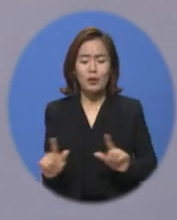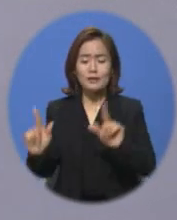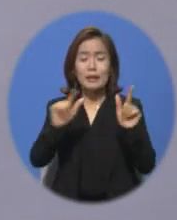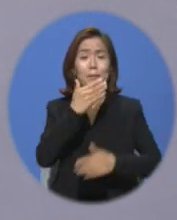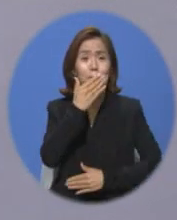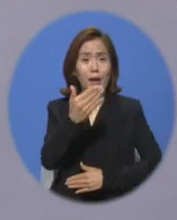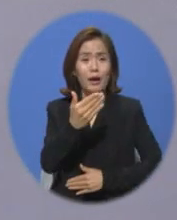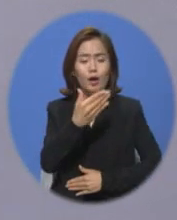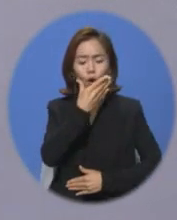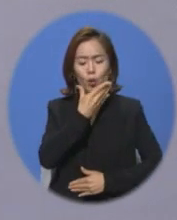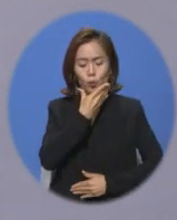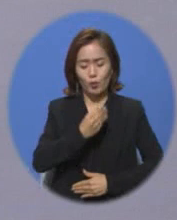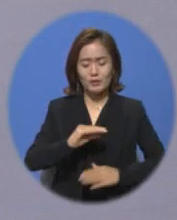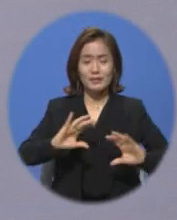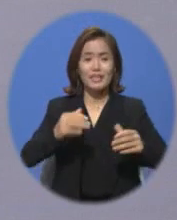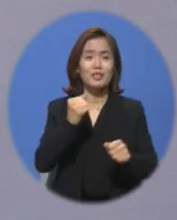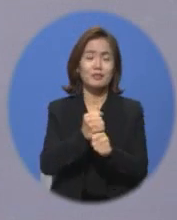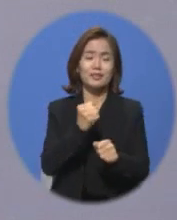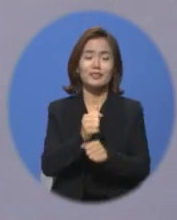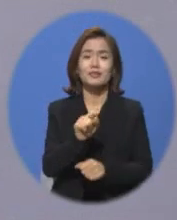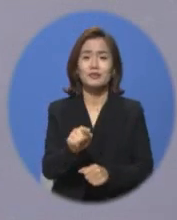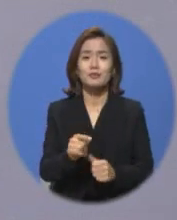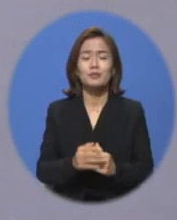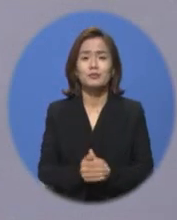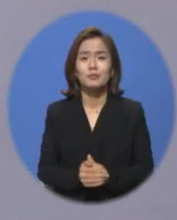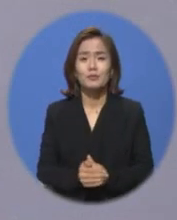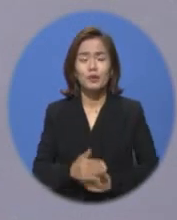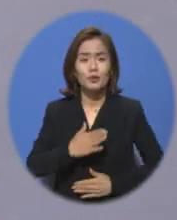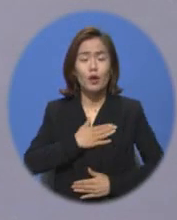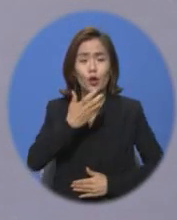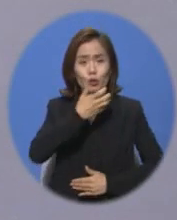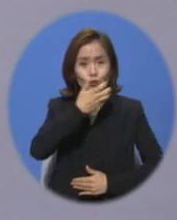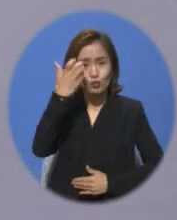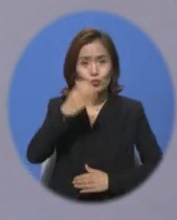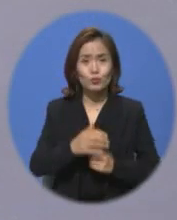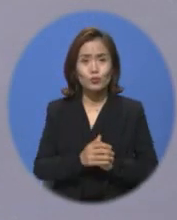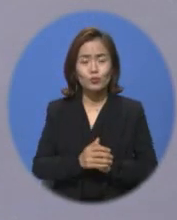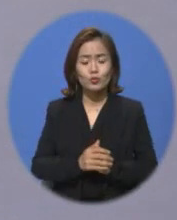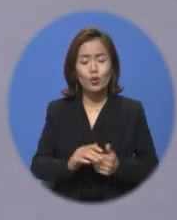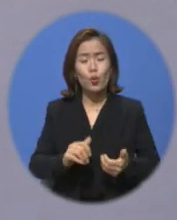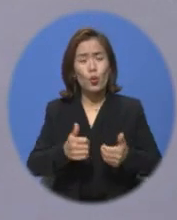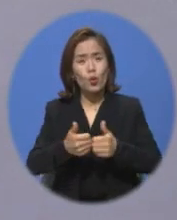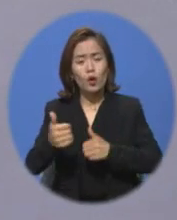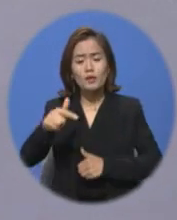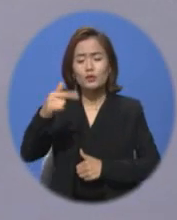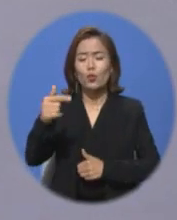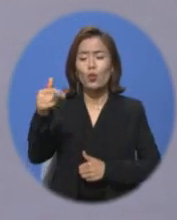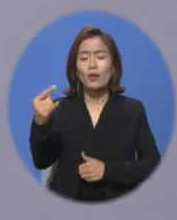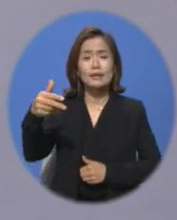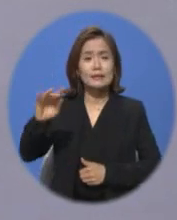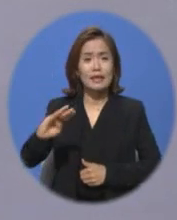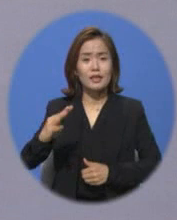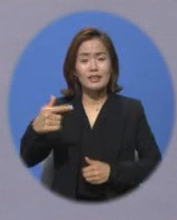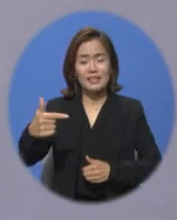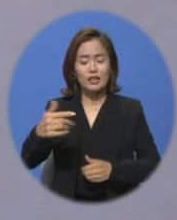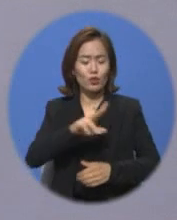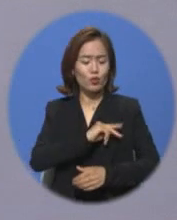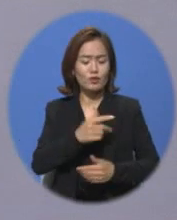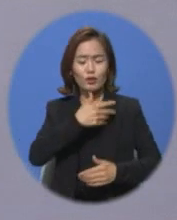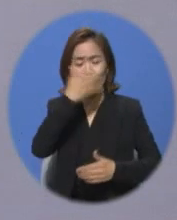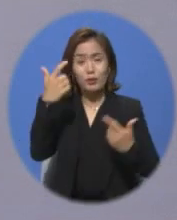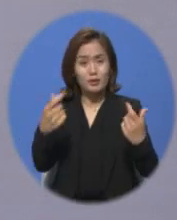어머니의자궁에있는순간부터생을마감할때까지행복하게살아갈수있는복지국가를만드는것입니다 .저의꿈은고 노회찬의원님